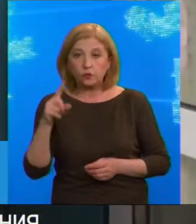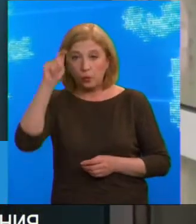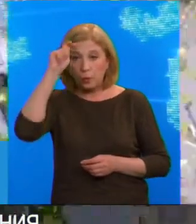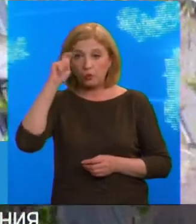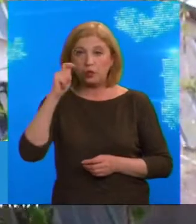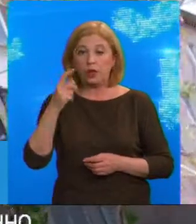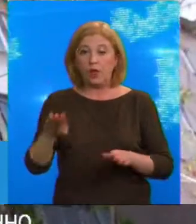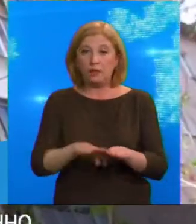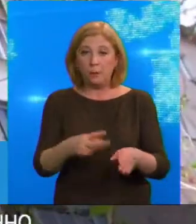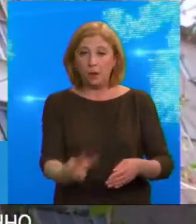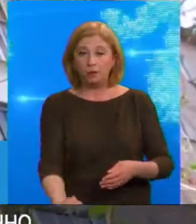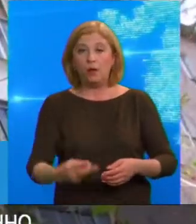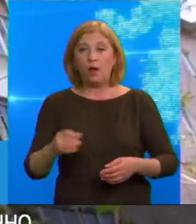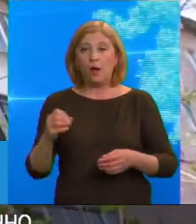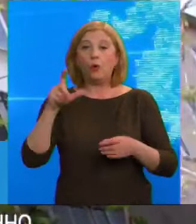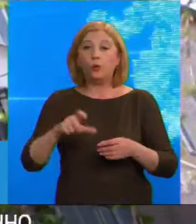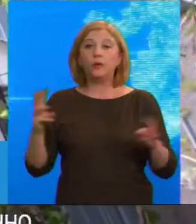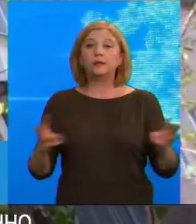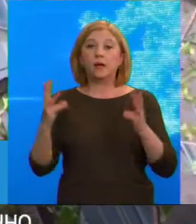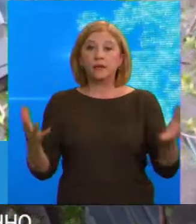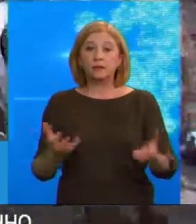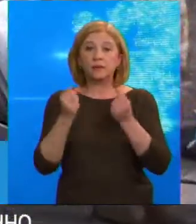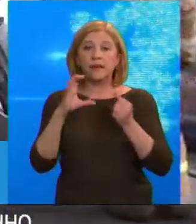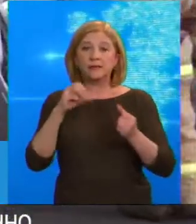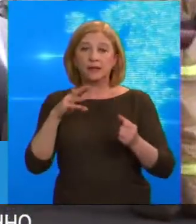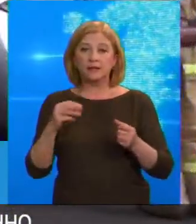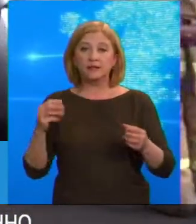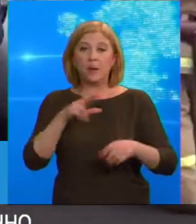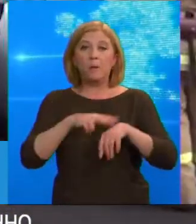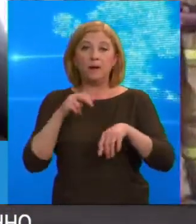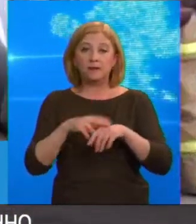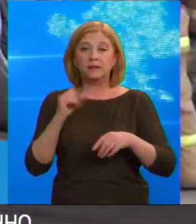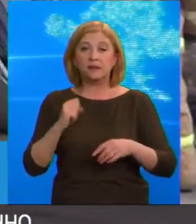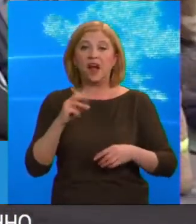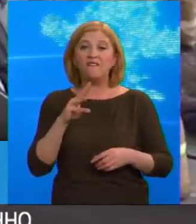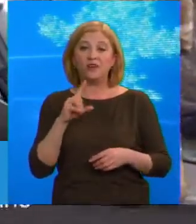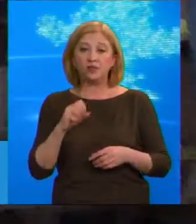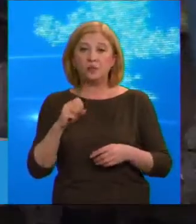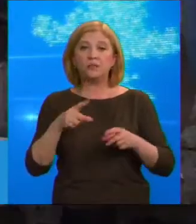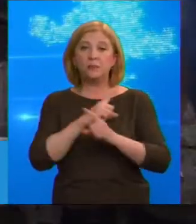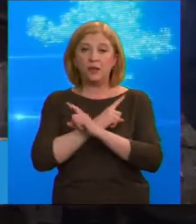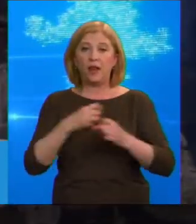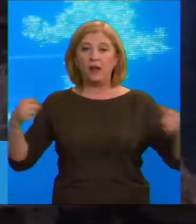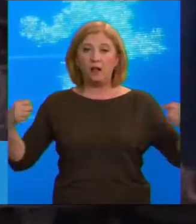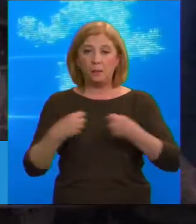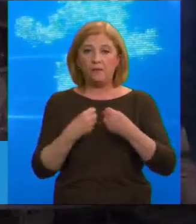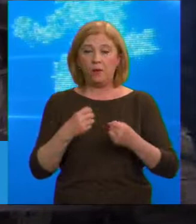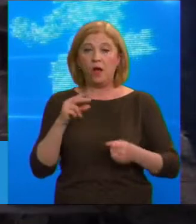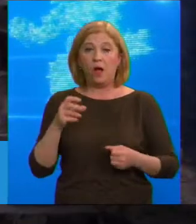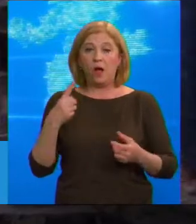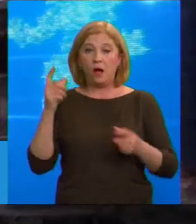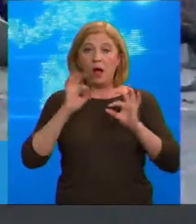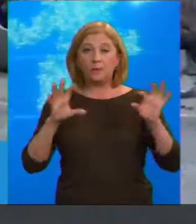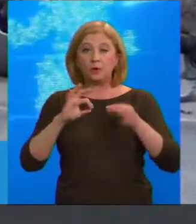находится на полу. Людей из огня спасли саскинские полицейские, а в Кыштыме смертельное лобовое ДТП. Обзор происшествий для